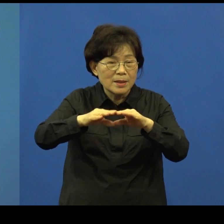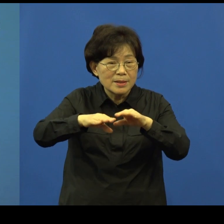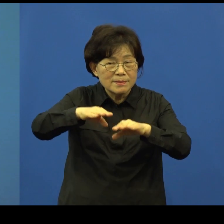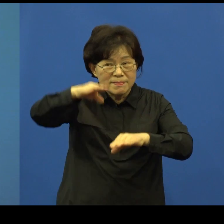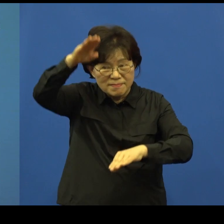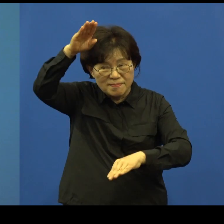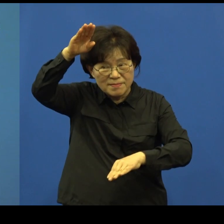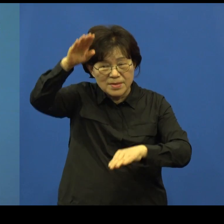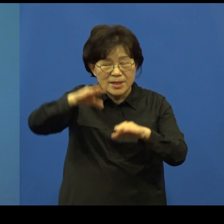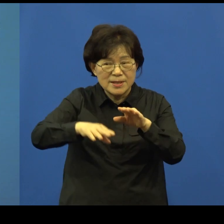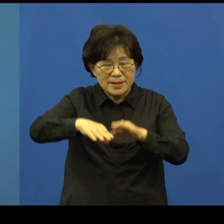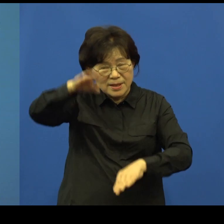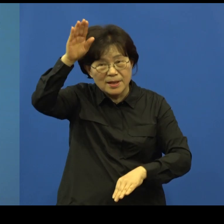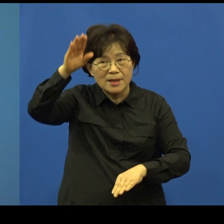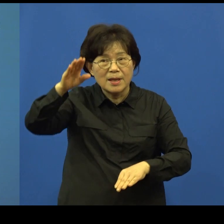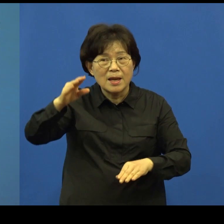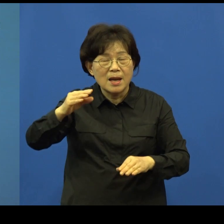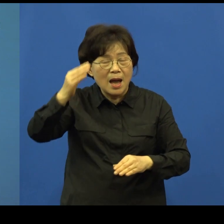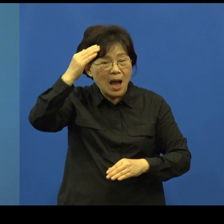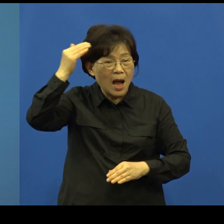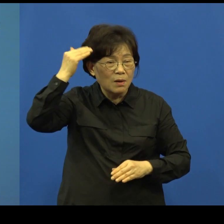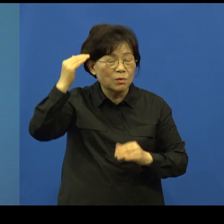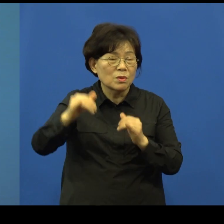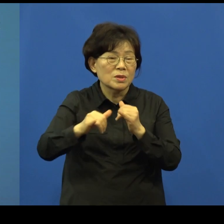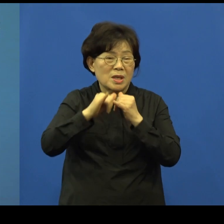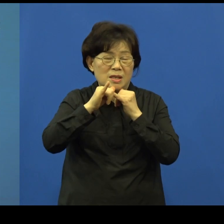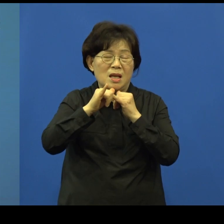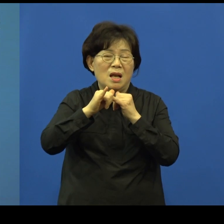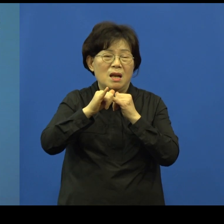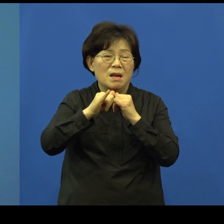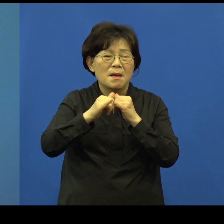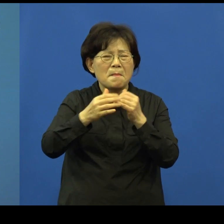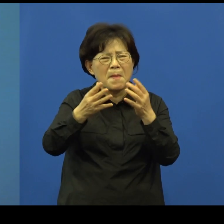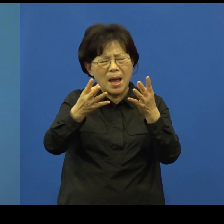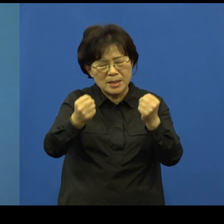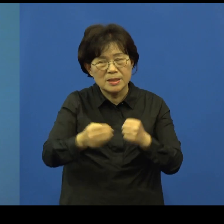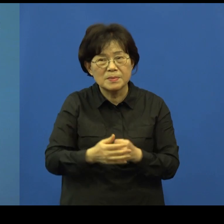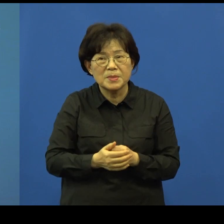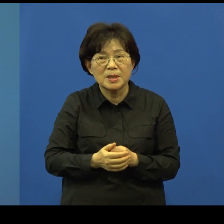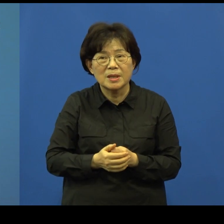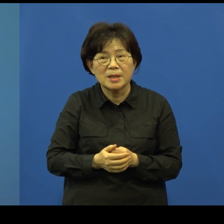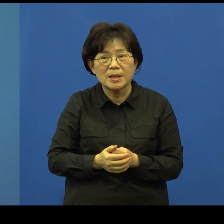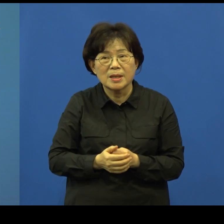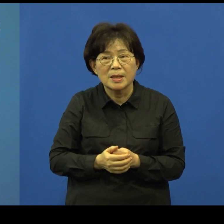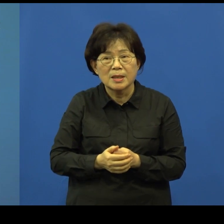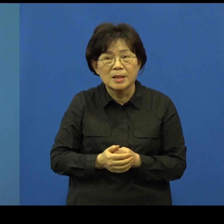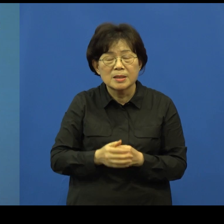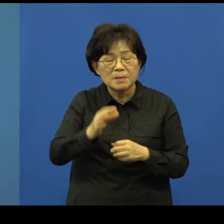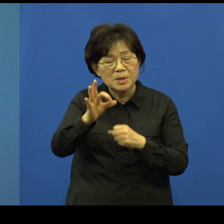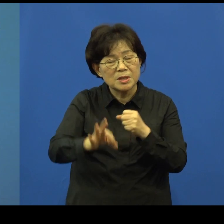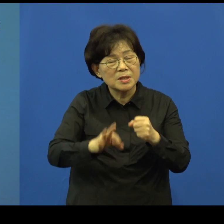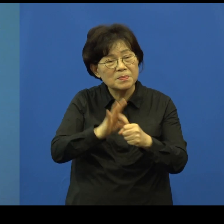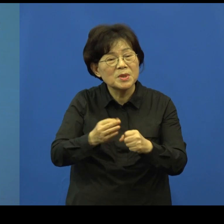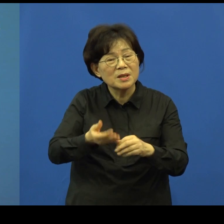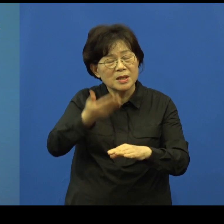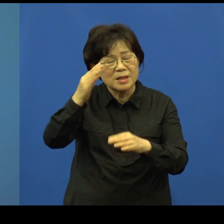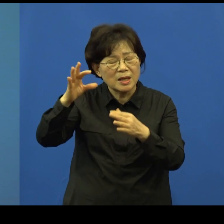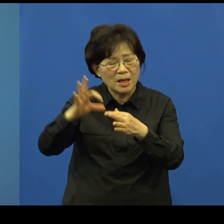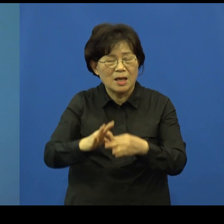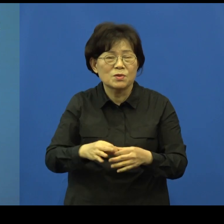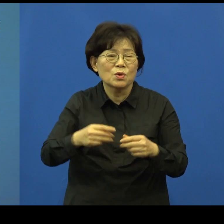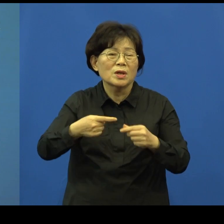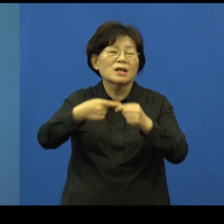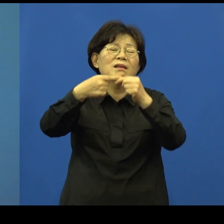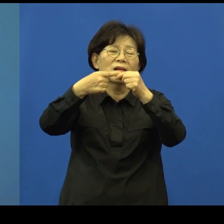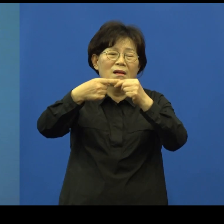자살이. 우리나라 자살률이 엄청나요. 엄청나. 이거는 지금 10몇 년째 지금 1등 하고 있는 거잖아요. 이게 1등